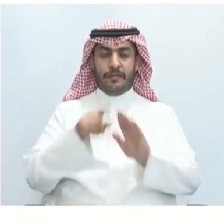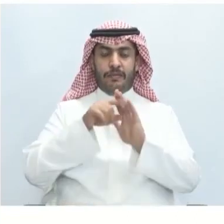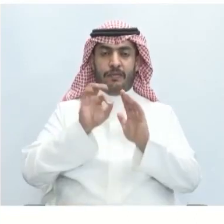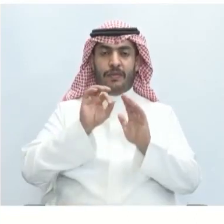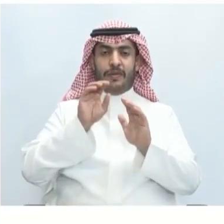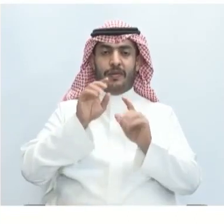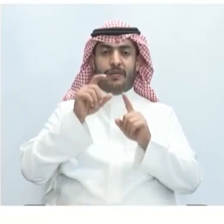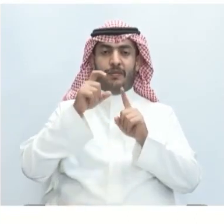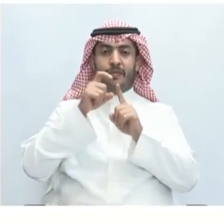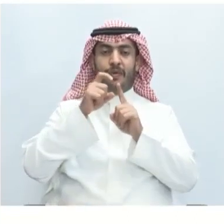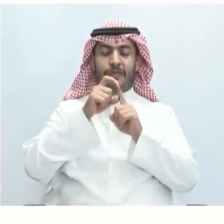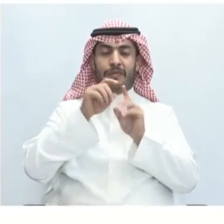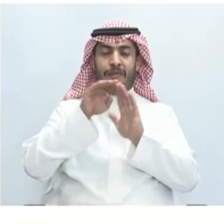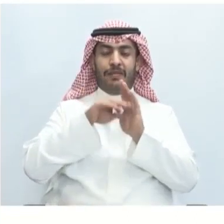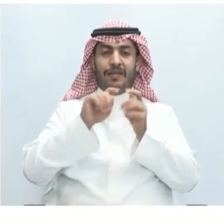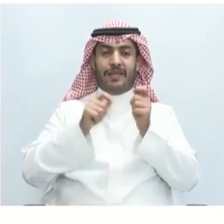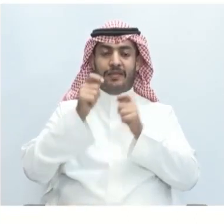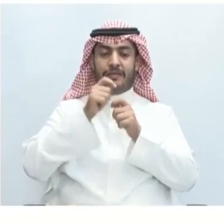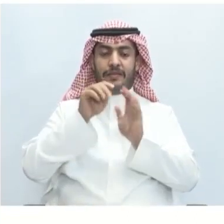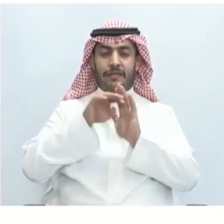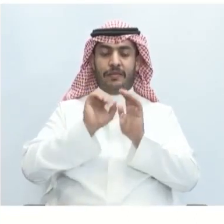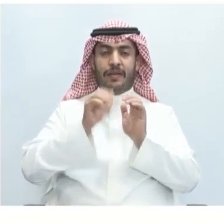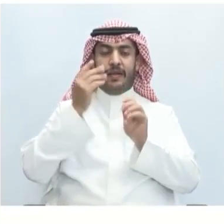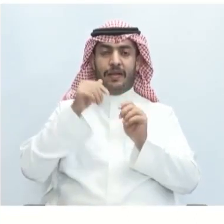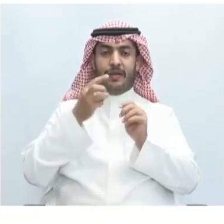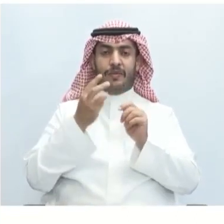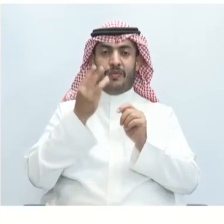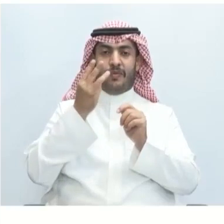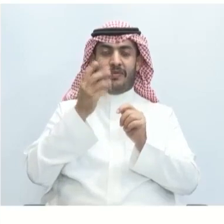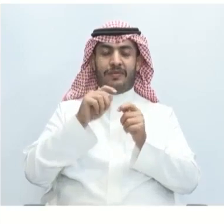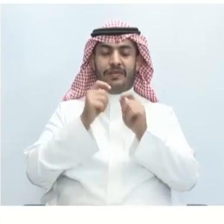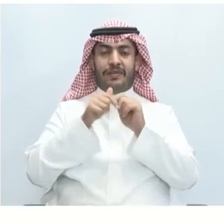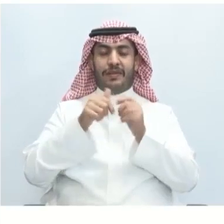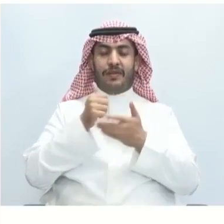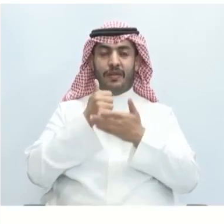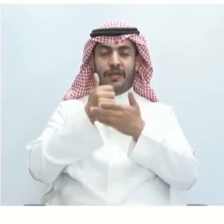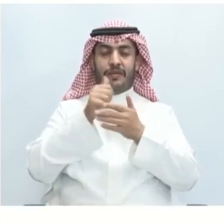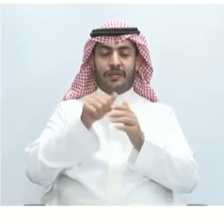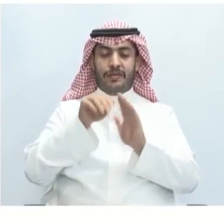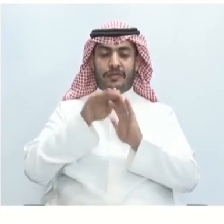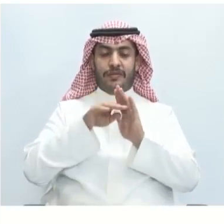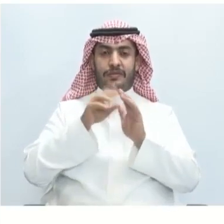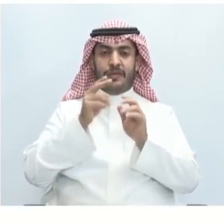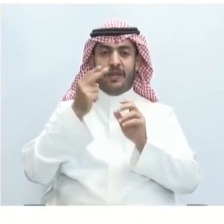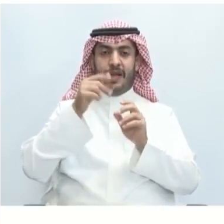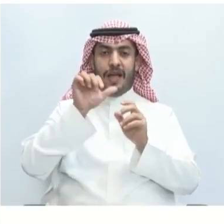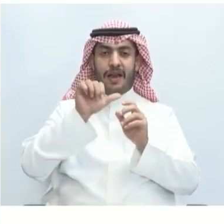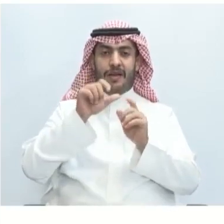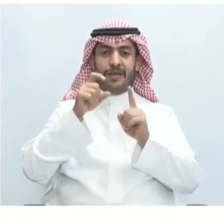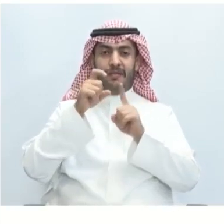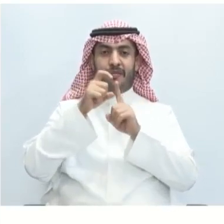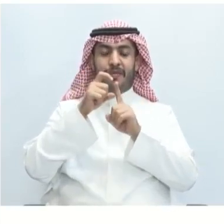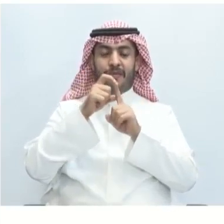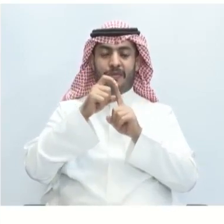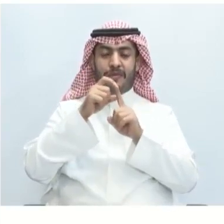نحن في المشاريع السابقه كنا نقدم عبر الوورد الان نود منك ان تقدم بشكل عرض باور بوينت